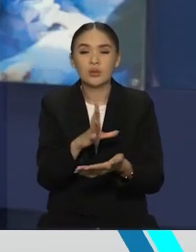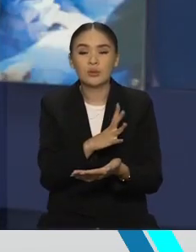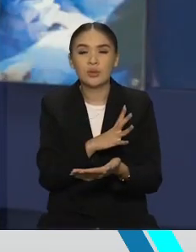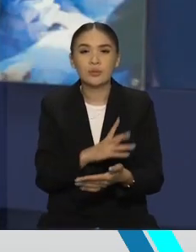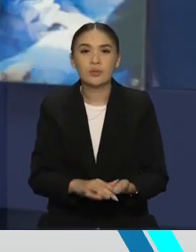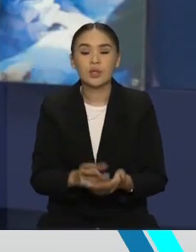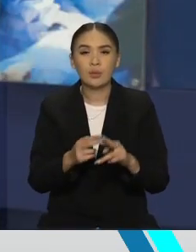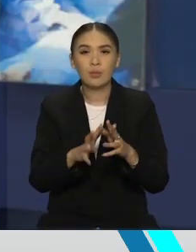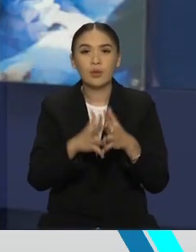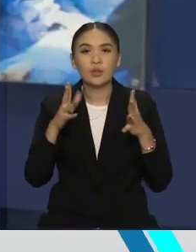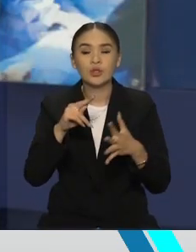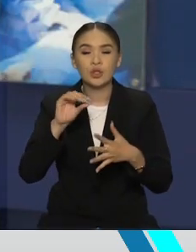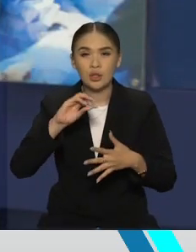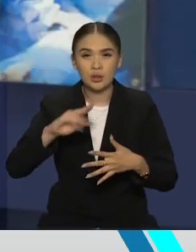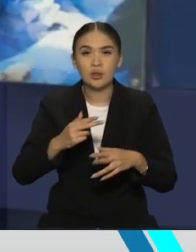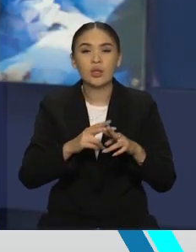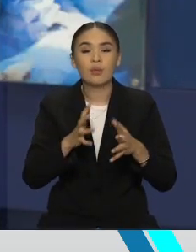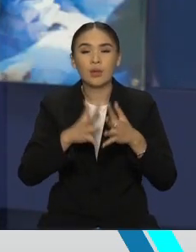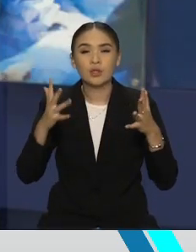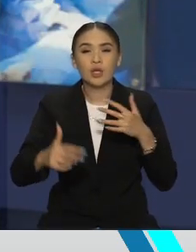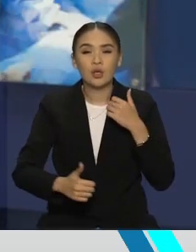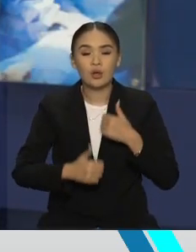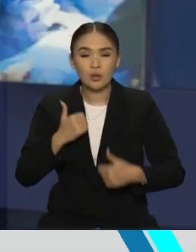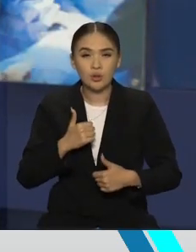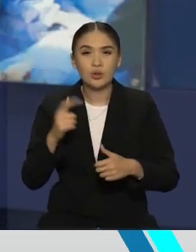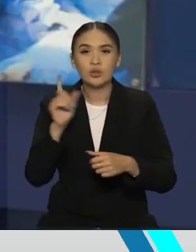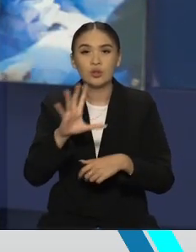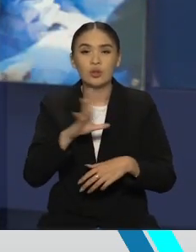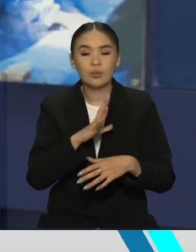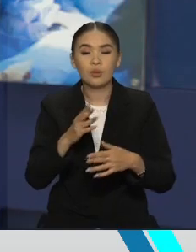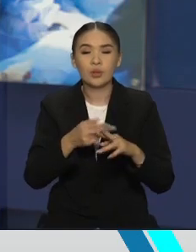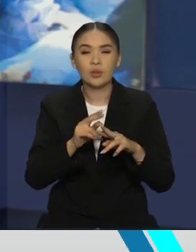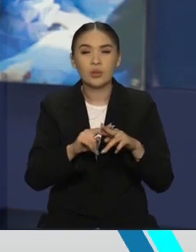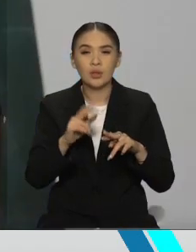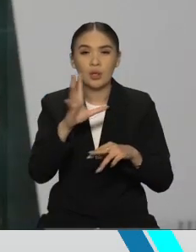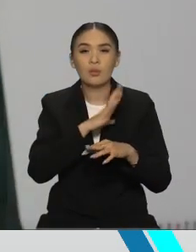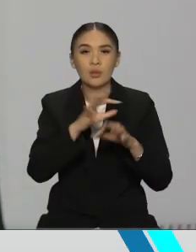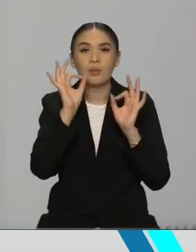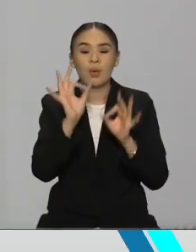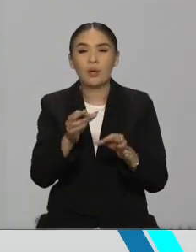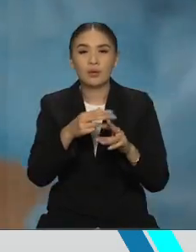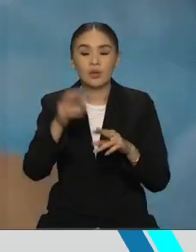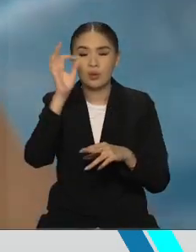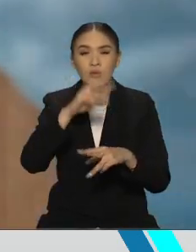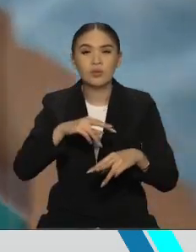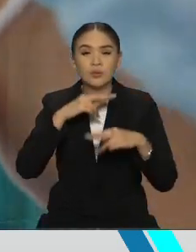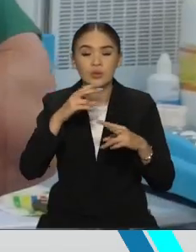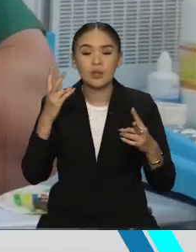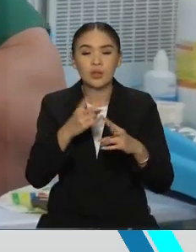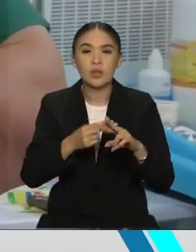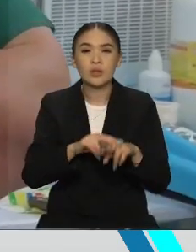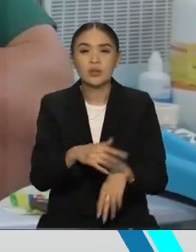большая честь и большая гордость, что операция эта прошла успешно. К совместной трансплантации